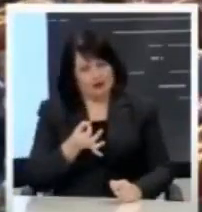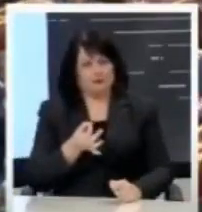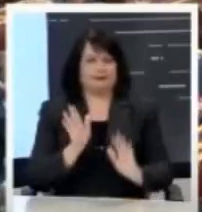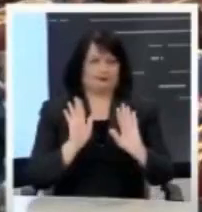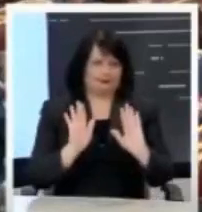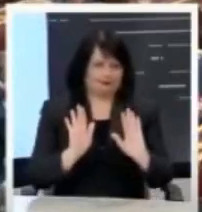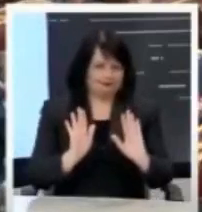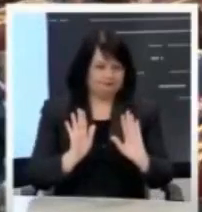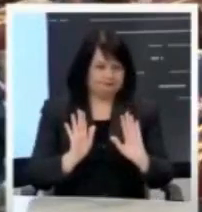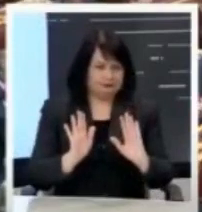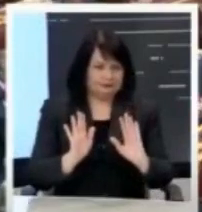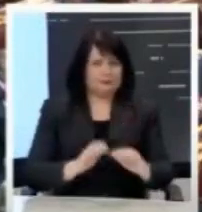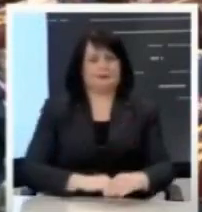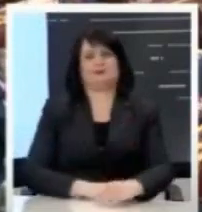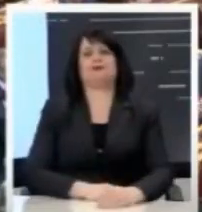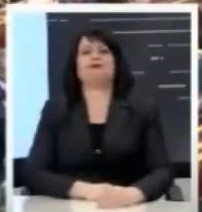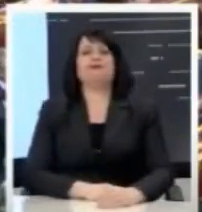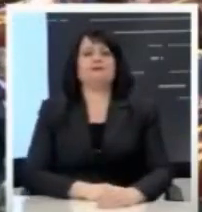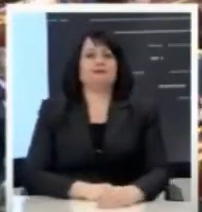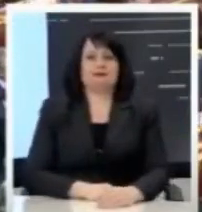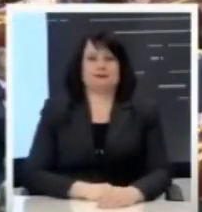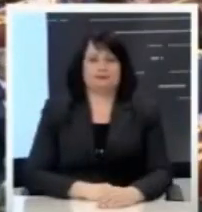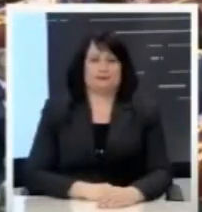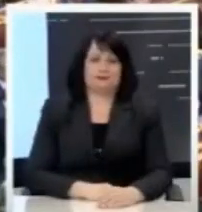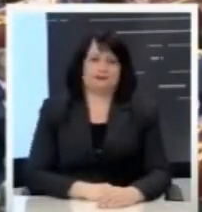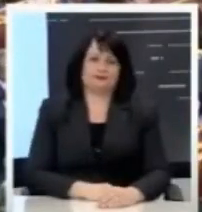Ήσυχα. Μην μιλάτε από κάτω.